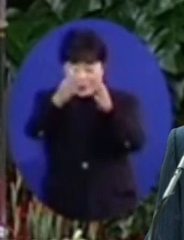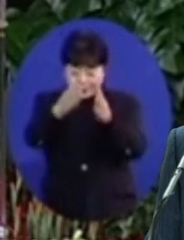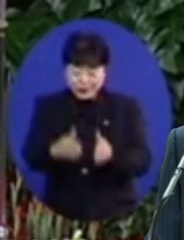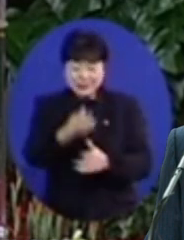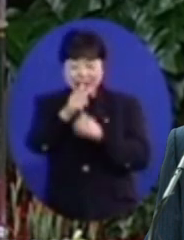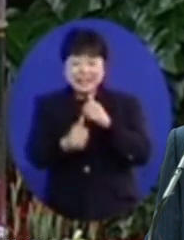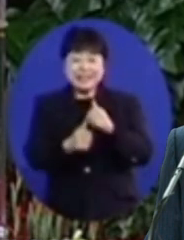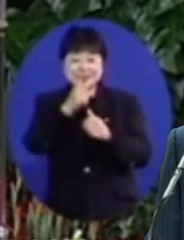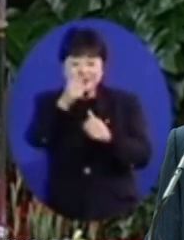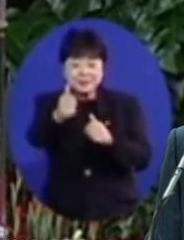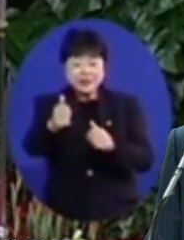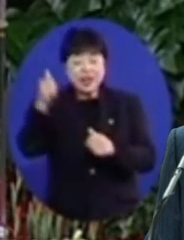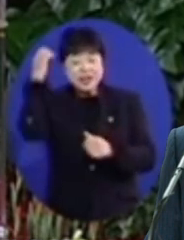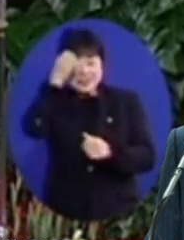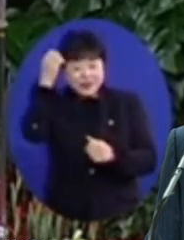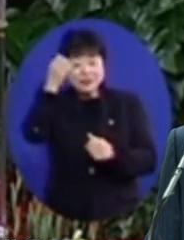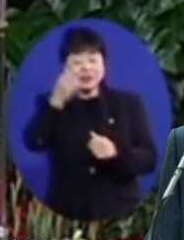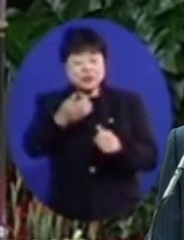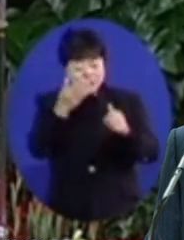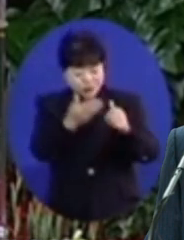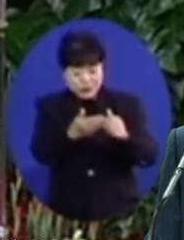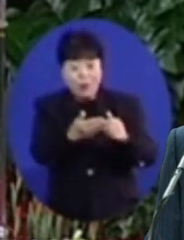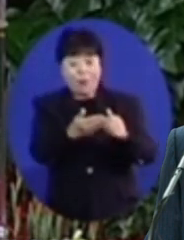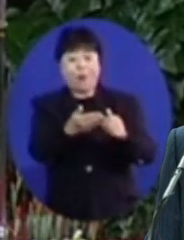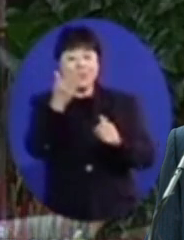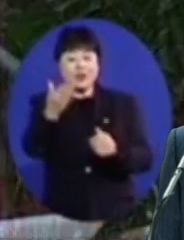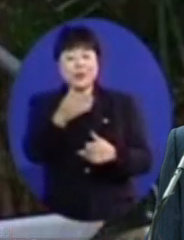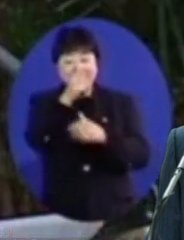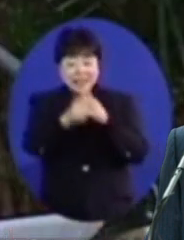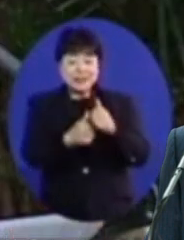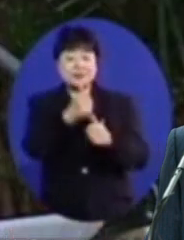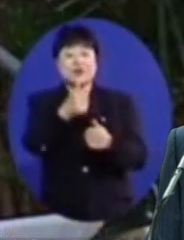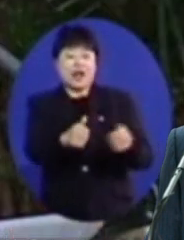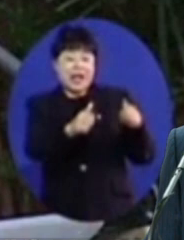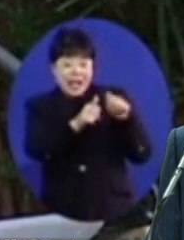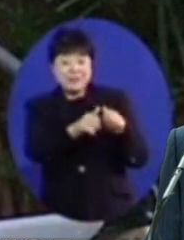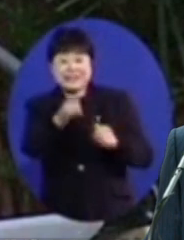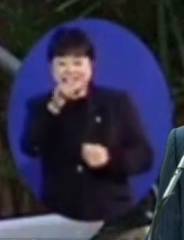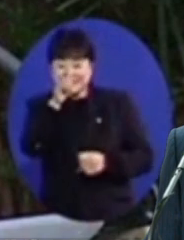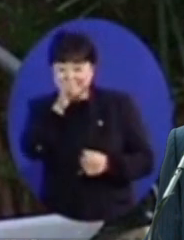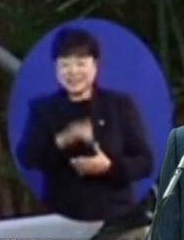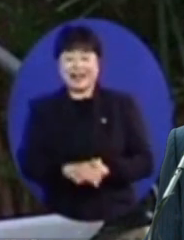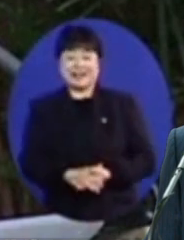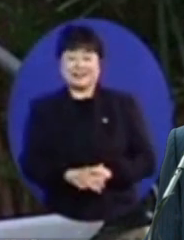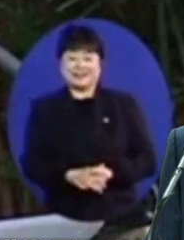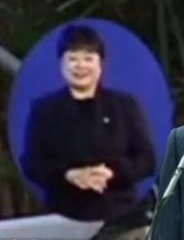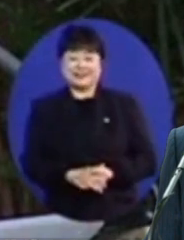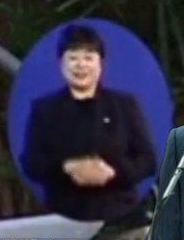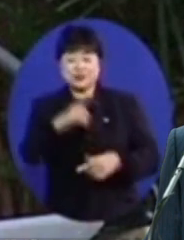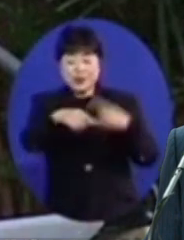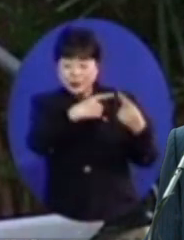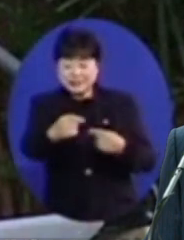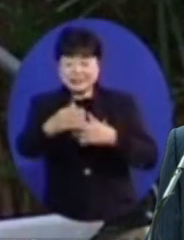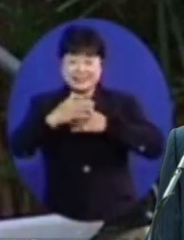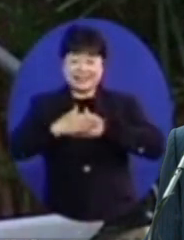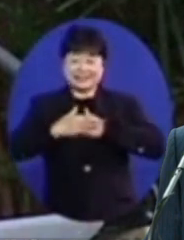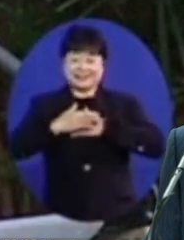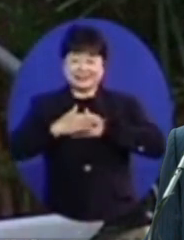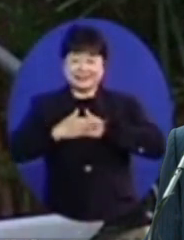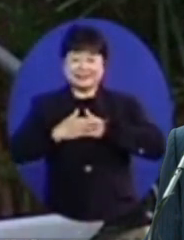하나님은 성령을 여러분께 주심으로 여러분을 하나님과 함께 있습니다 나는